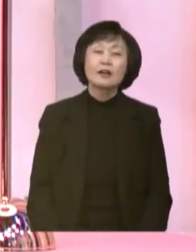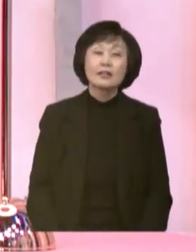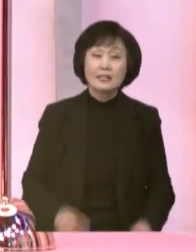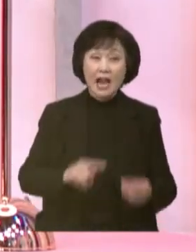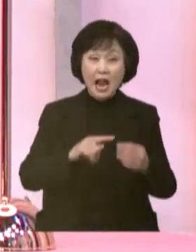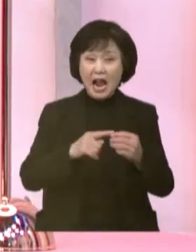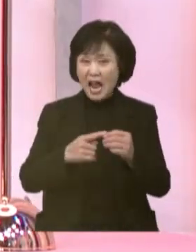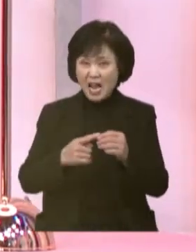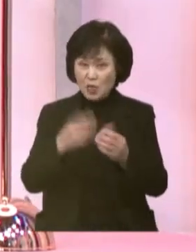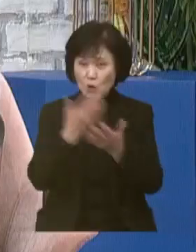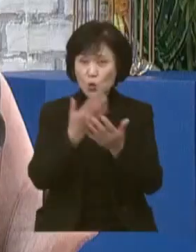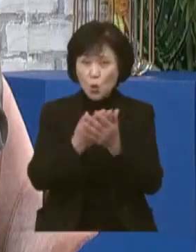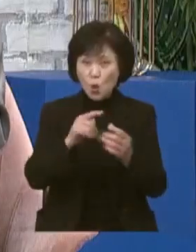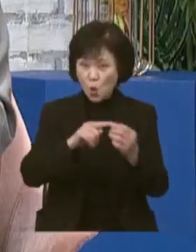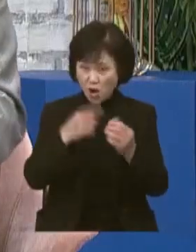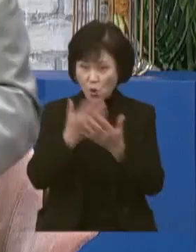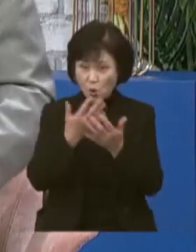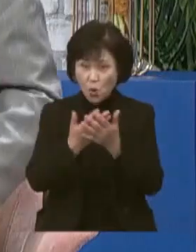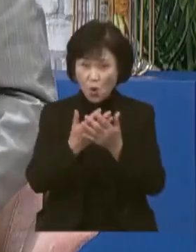죽여버려야지.